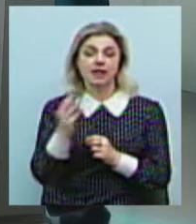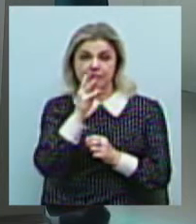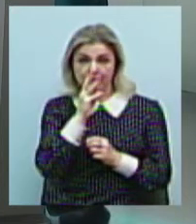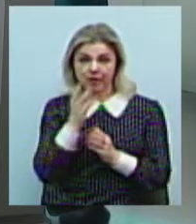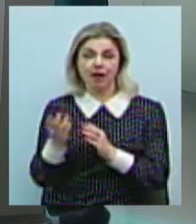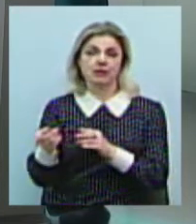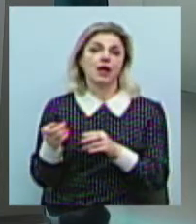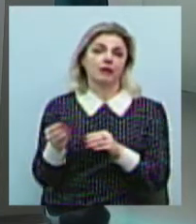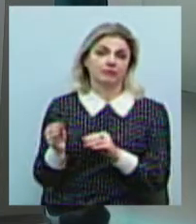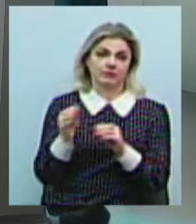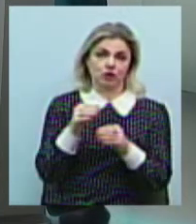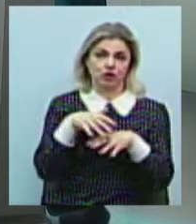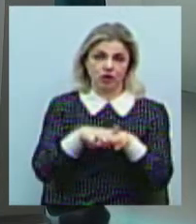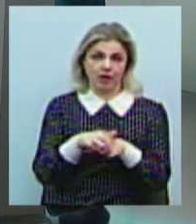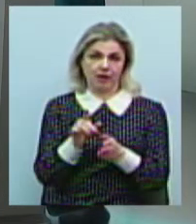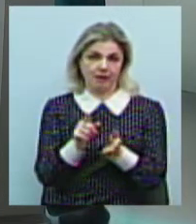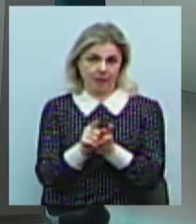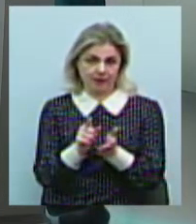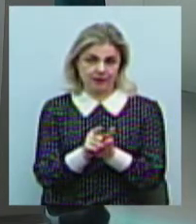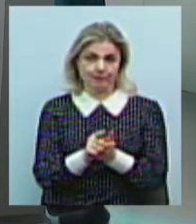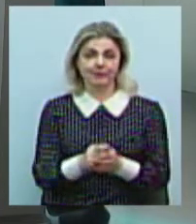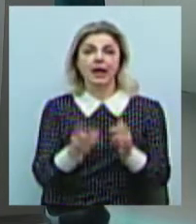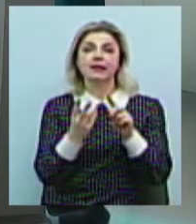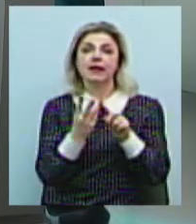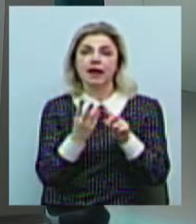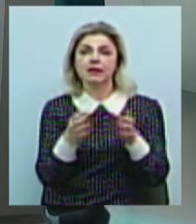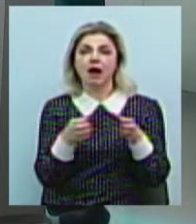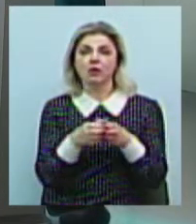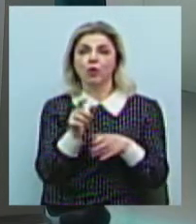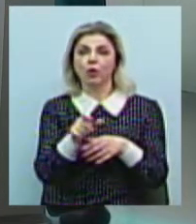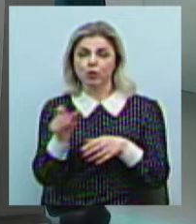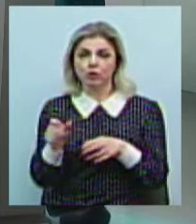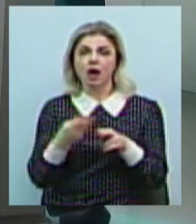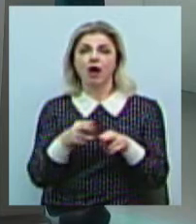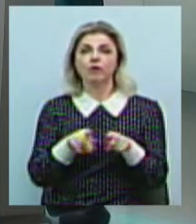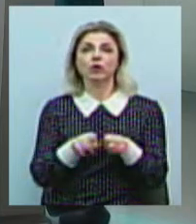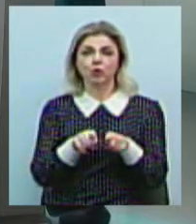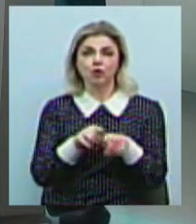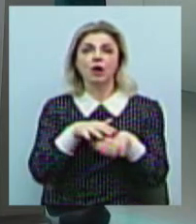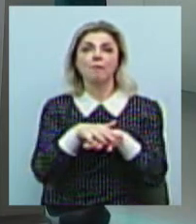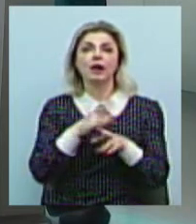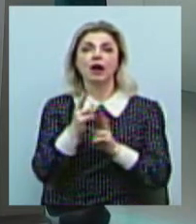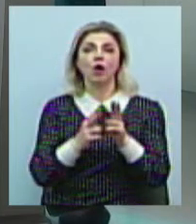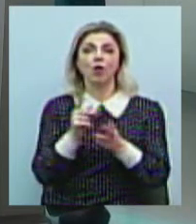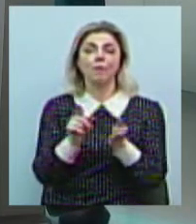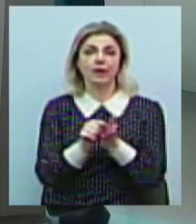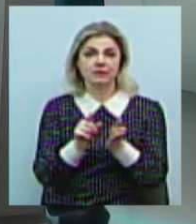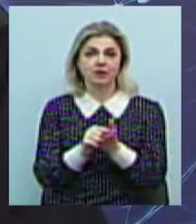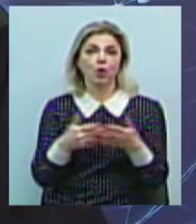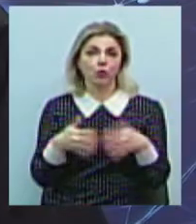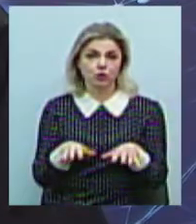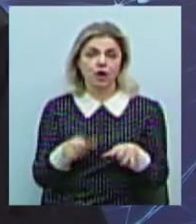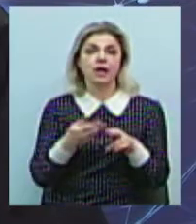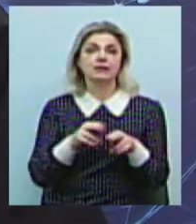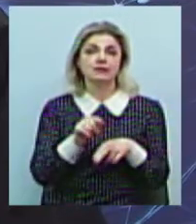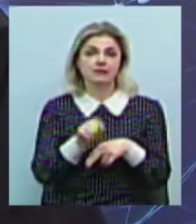пенсії. Третя категорія осіб, яким також ми перераховуємо пенсію, вже перерахували,